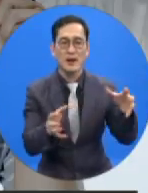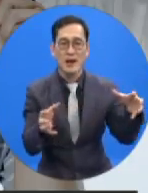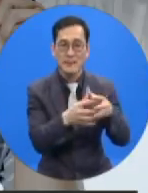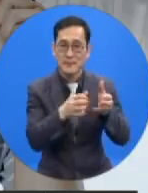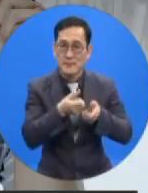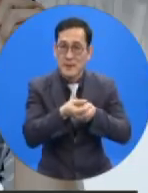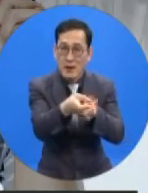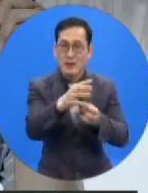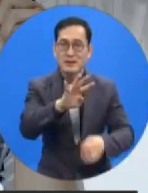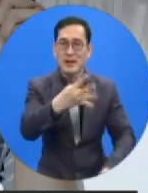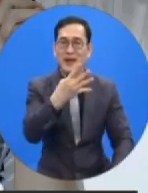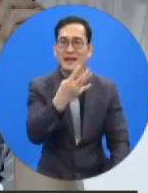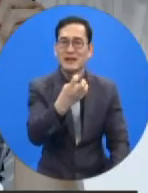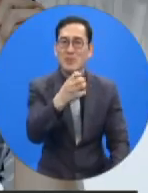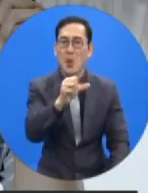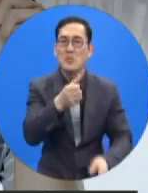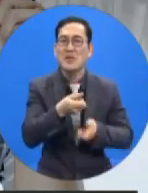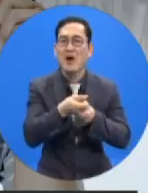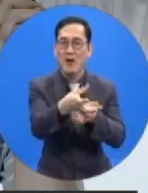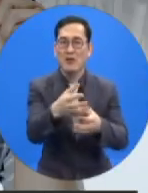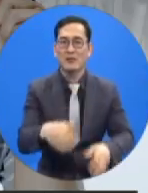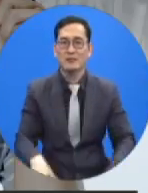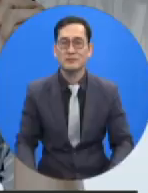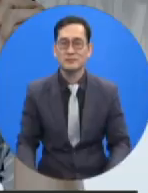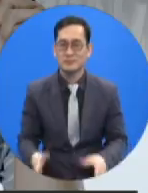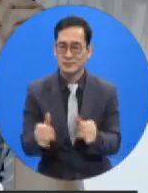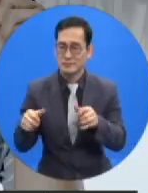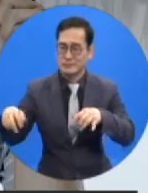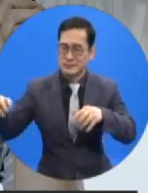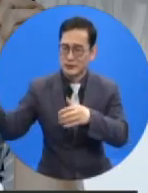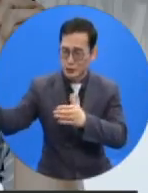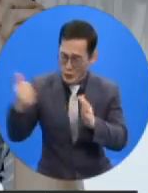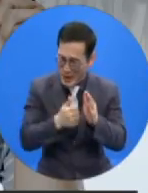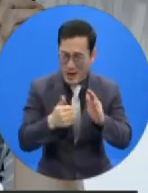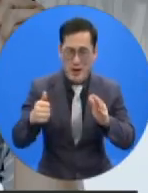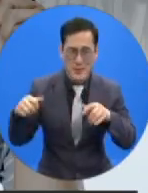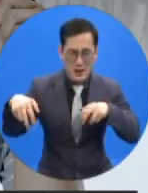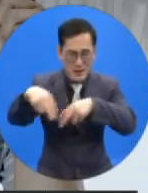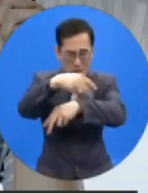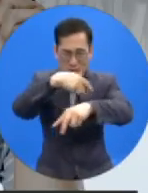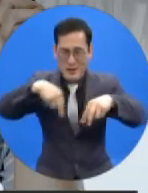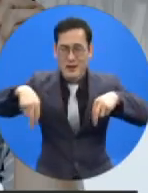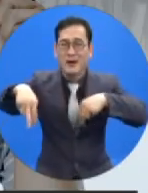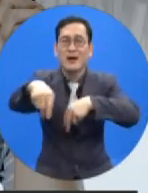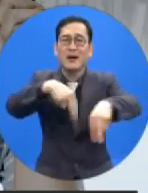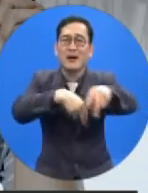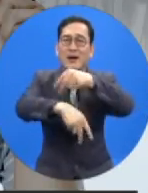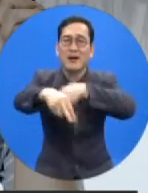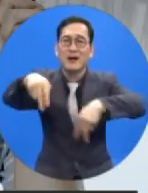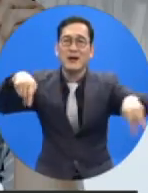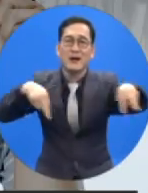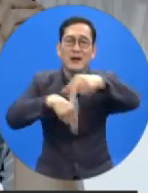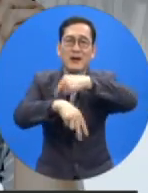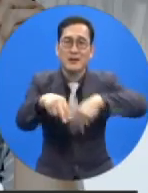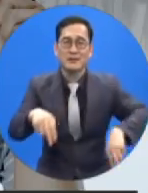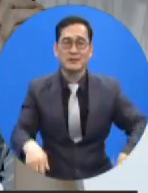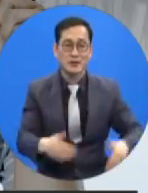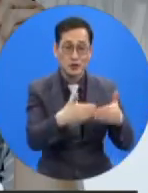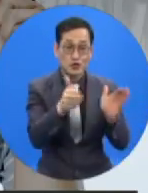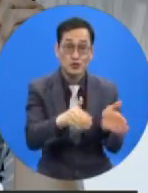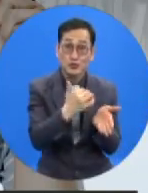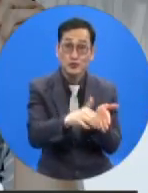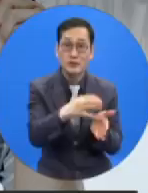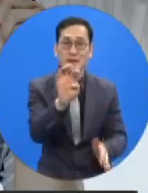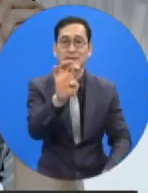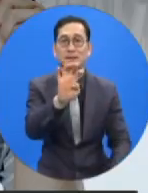크네요. 직원과 손님이 수시로 이동을 했다. 노래방 6인실 크기의 이른바 룸이 40개가 있다.